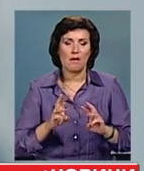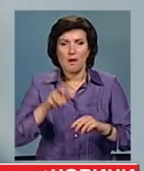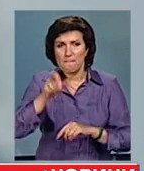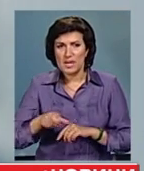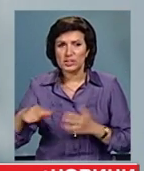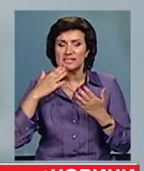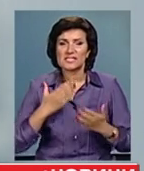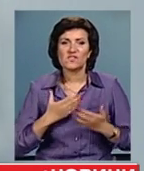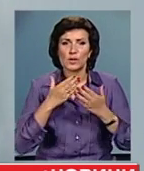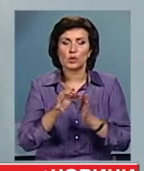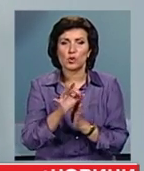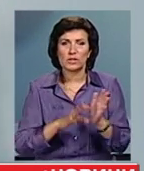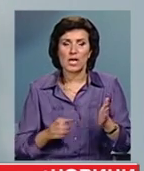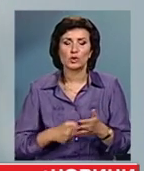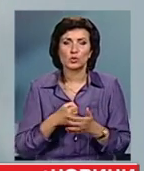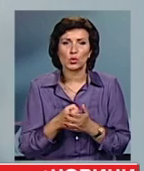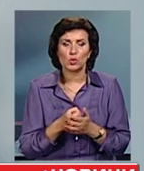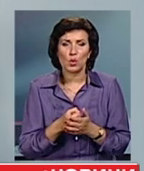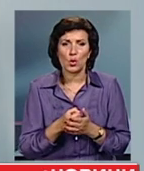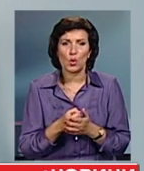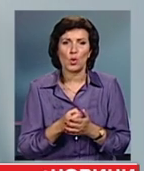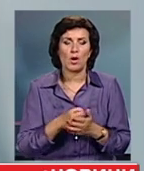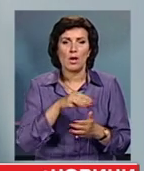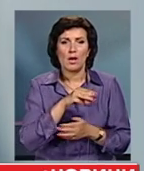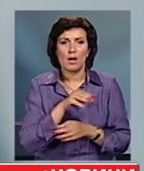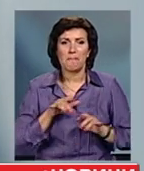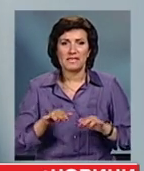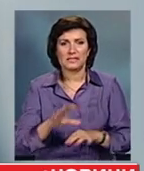Місцеві мешканці звернулися одразу до спостережної місії ООН.